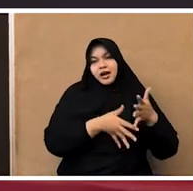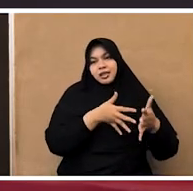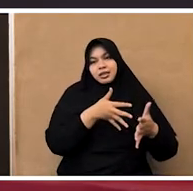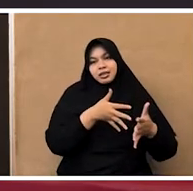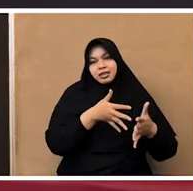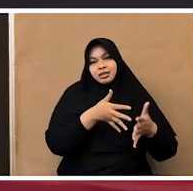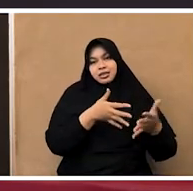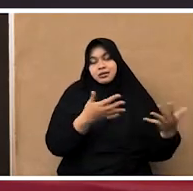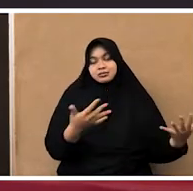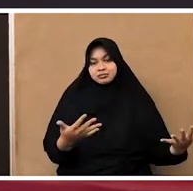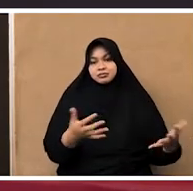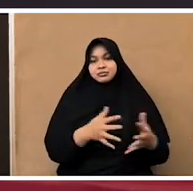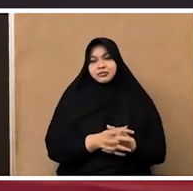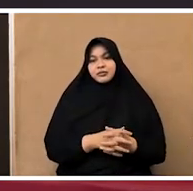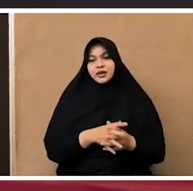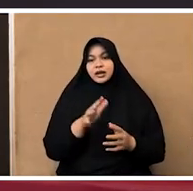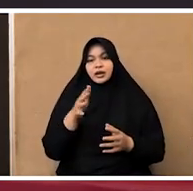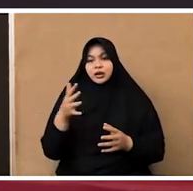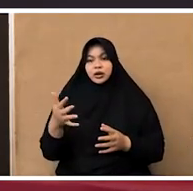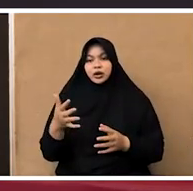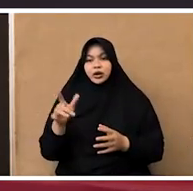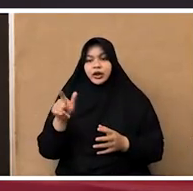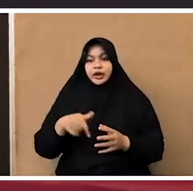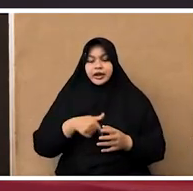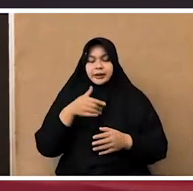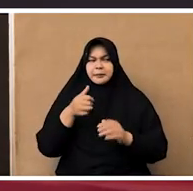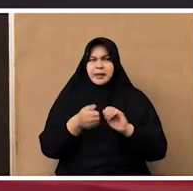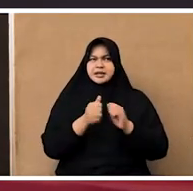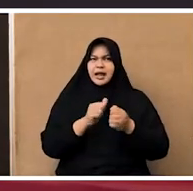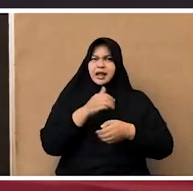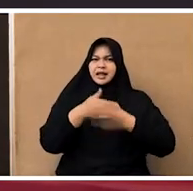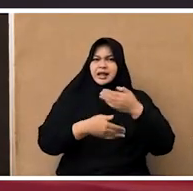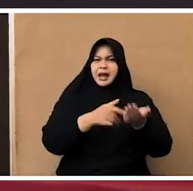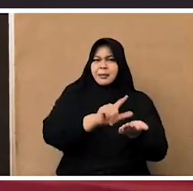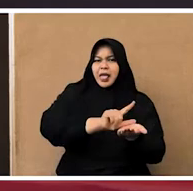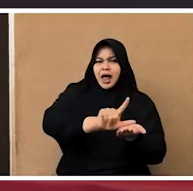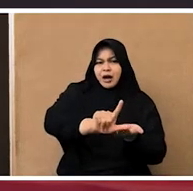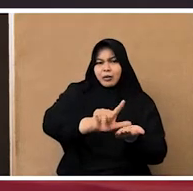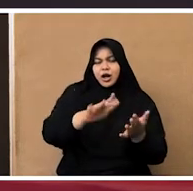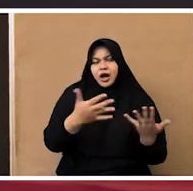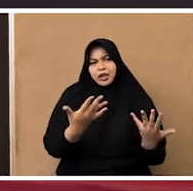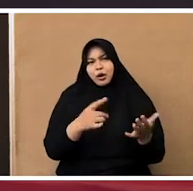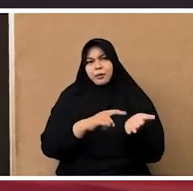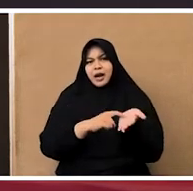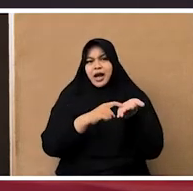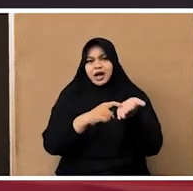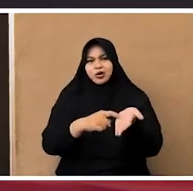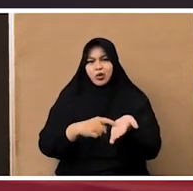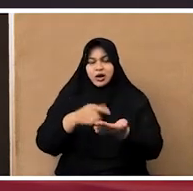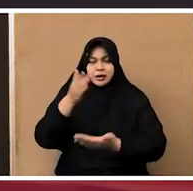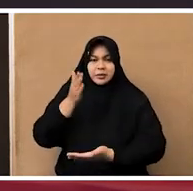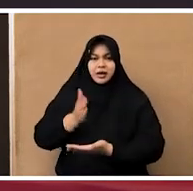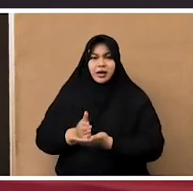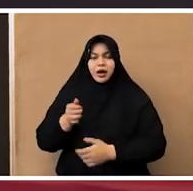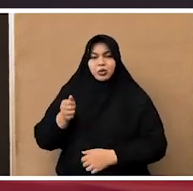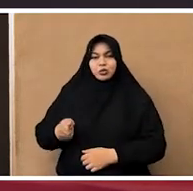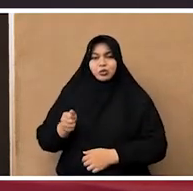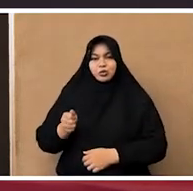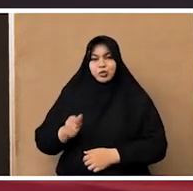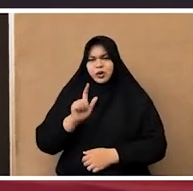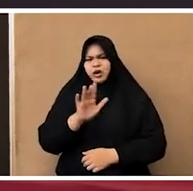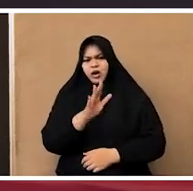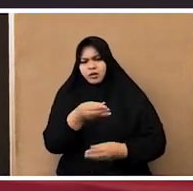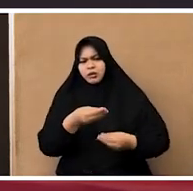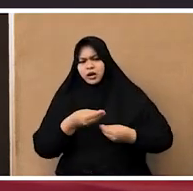ini kan problemnya adalah nanti di tahap apa ya pelaporan atau pengaduan kepada penegak hukum nanti kemudian hukum itu nanti nggak